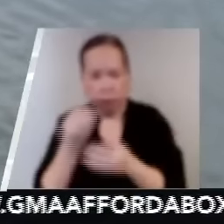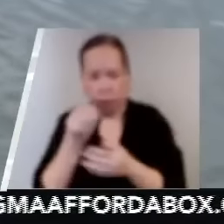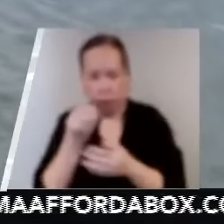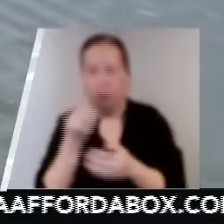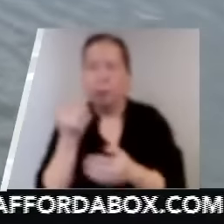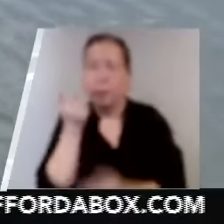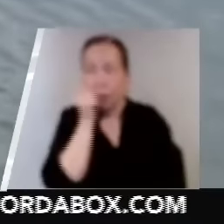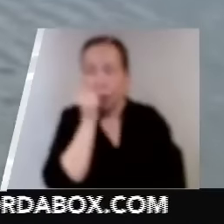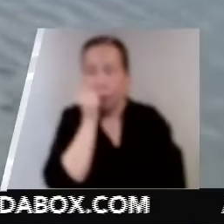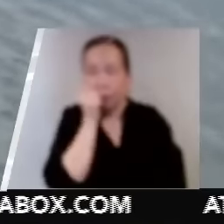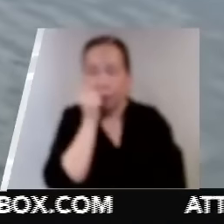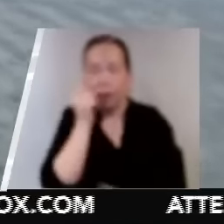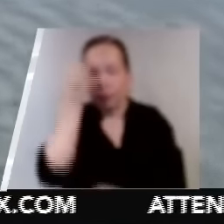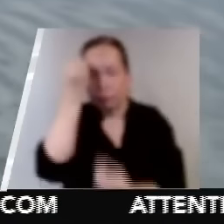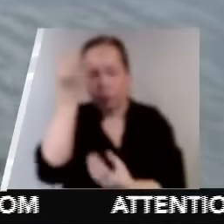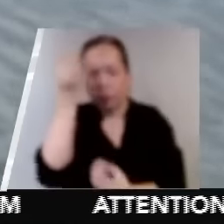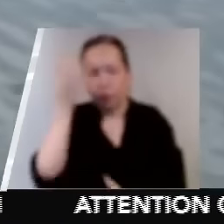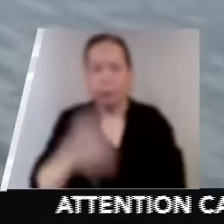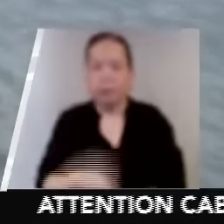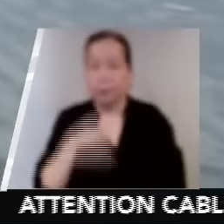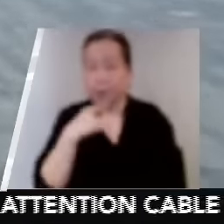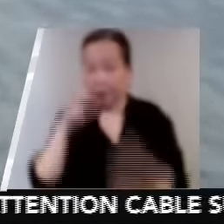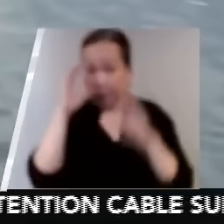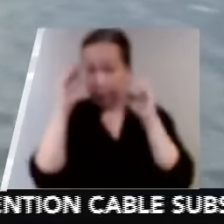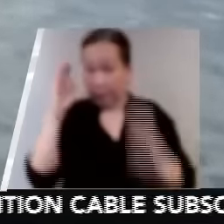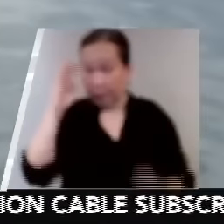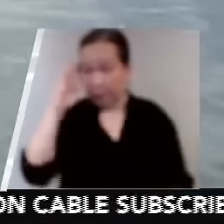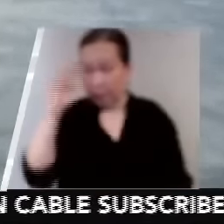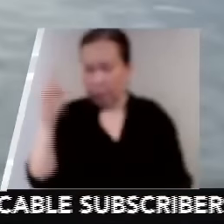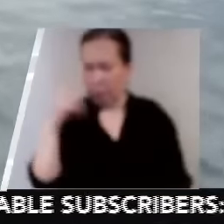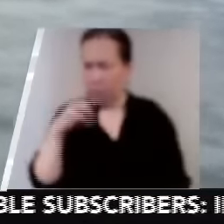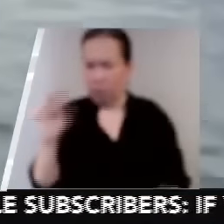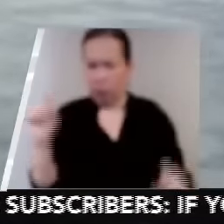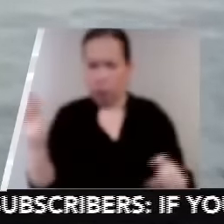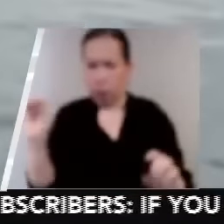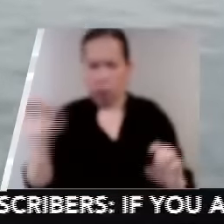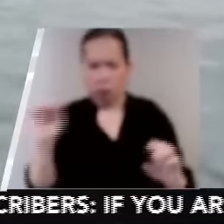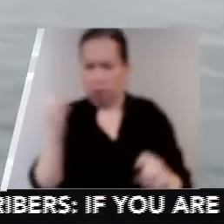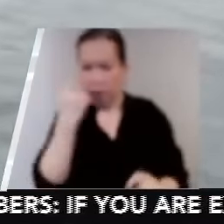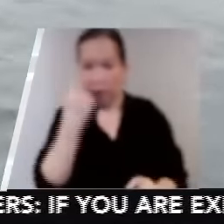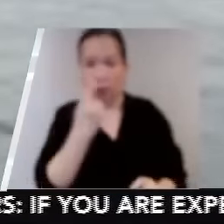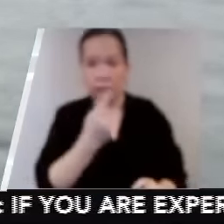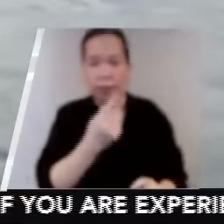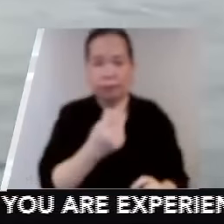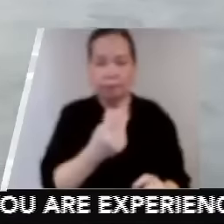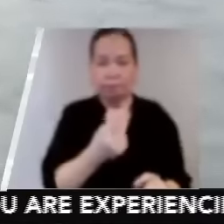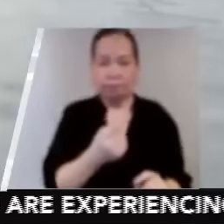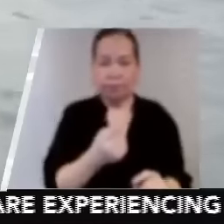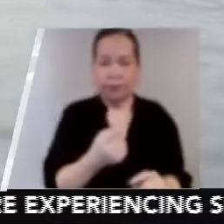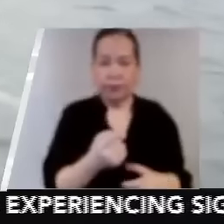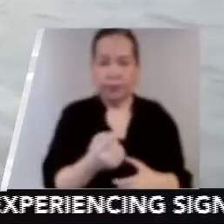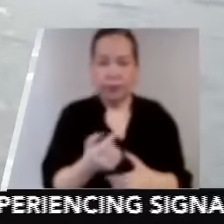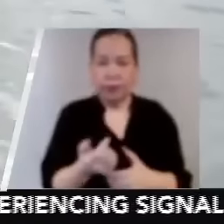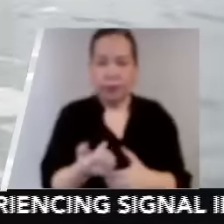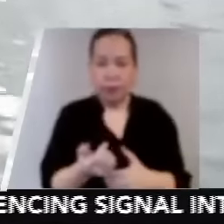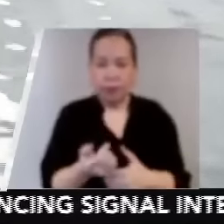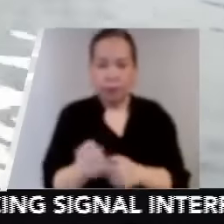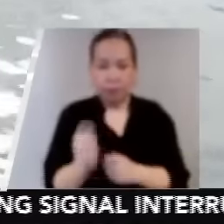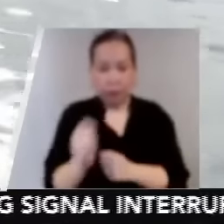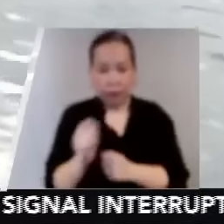sa amin ng ating pangulo ay dapat walang niisang mangingisda ang maapektuhan non ang Philippine